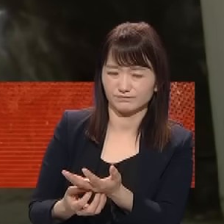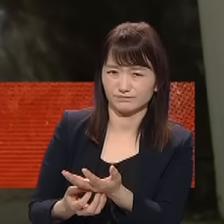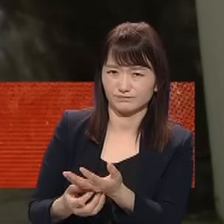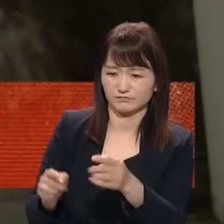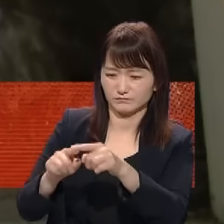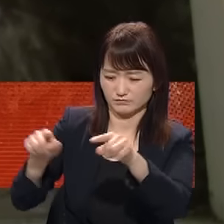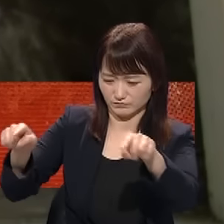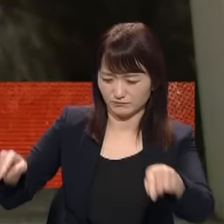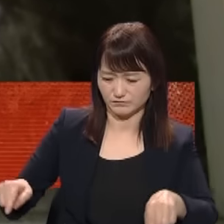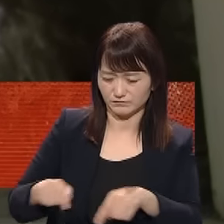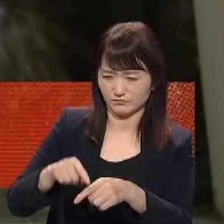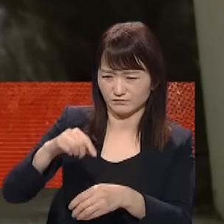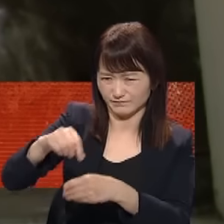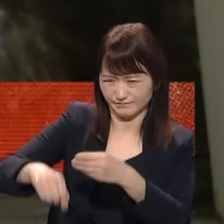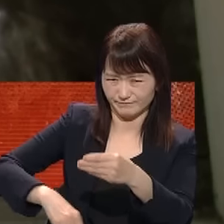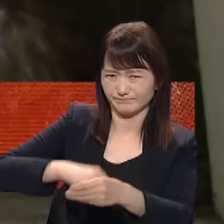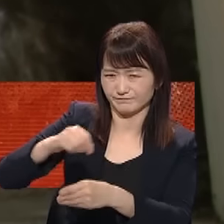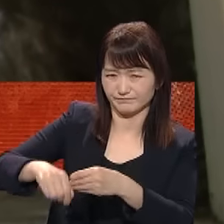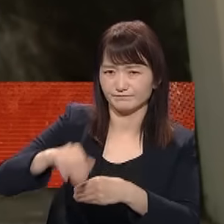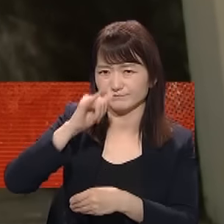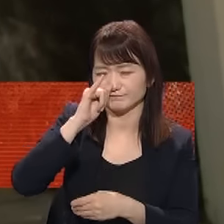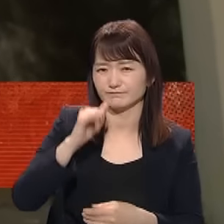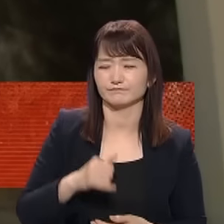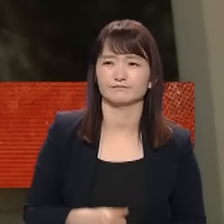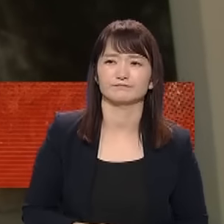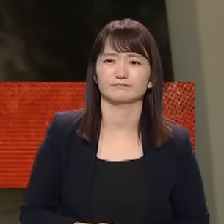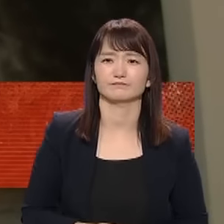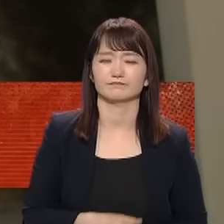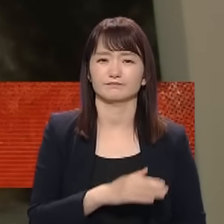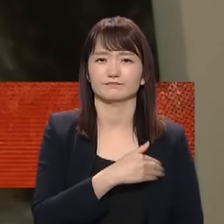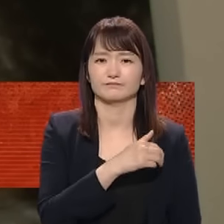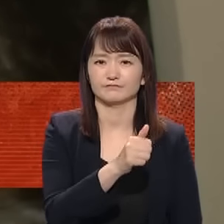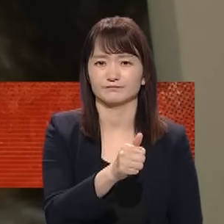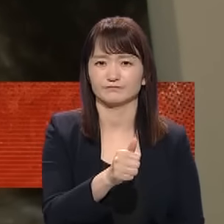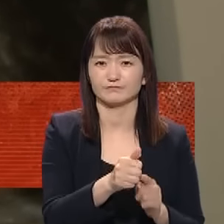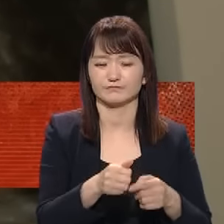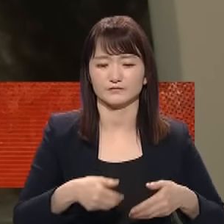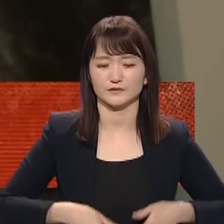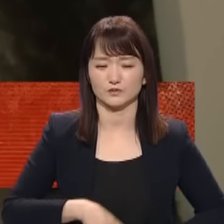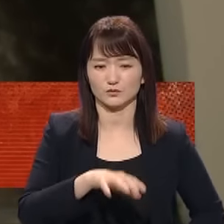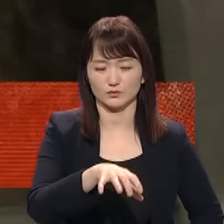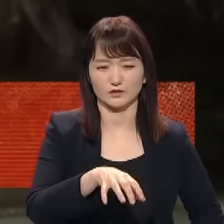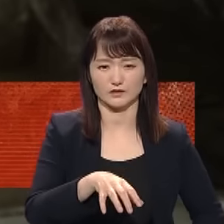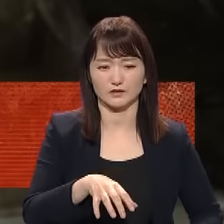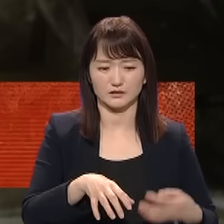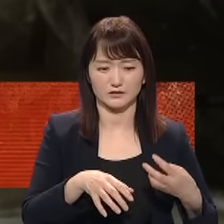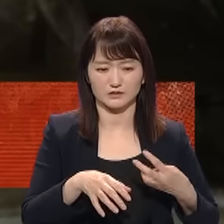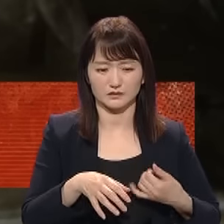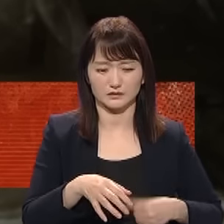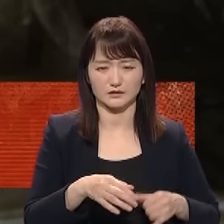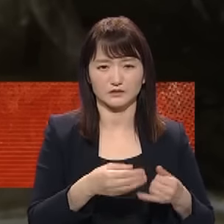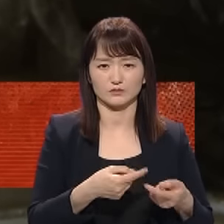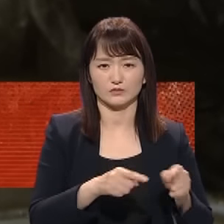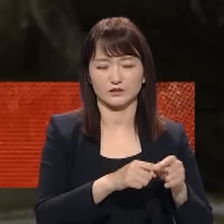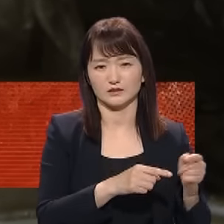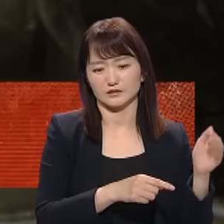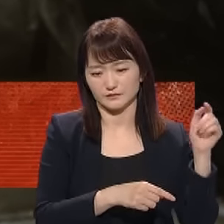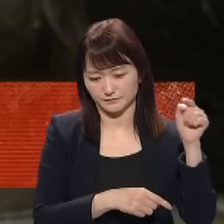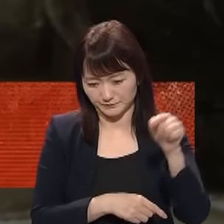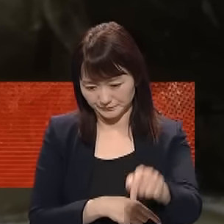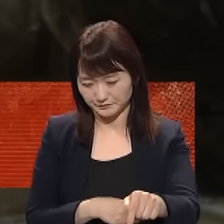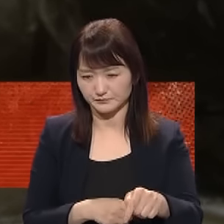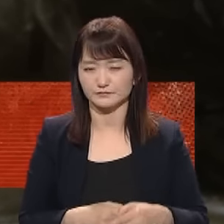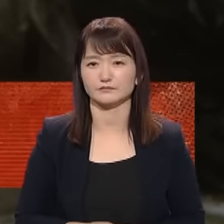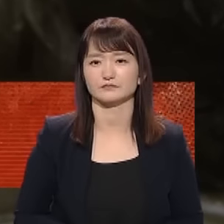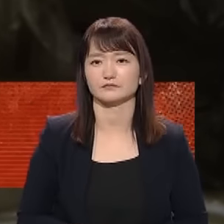박스를 감쌌다고 합니다. 그러고 나서는 이제 내연남 고향의 아이들하고 같이 내려갔다고 하고요. 결국 미라가 된